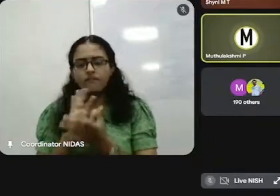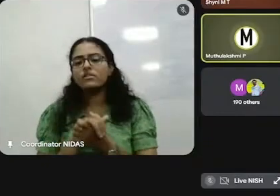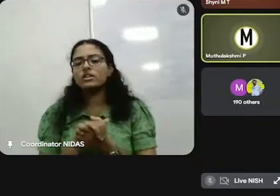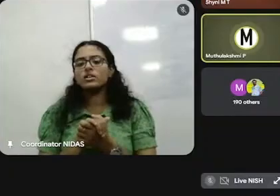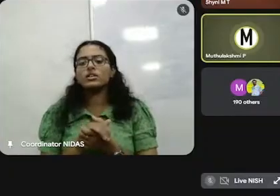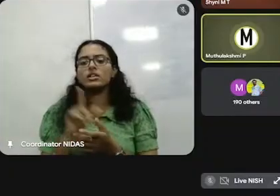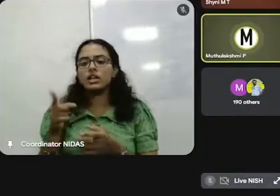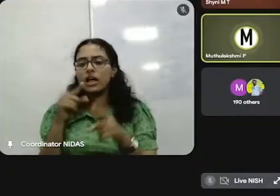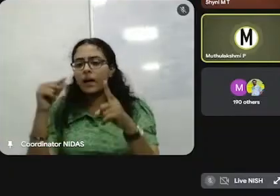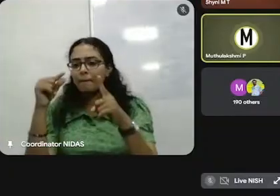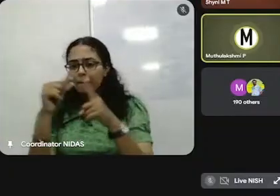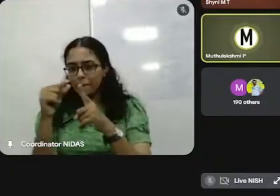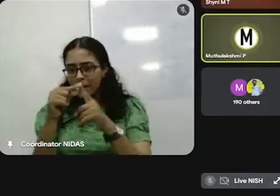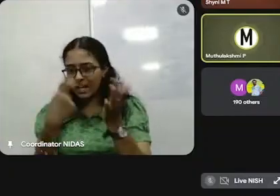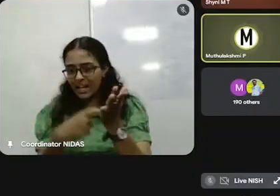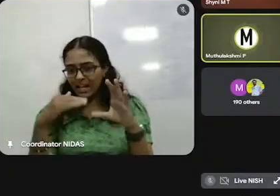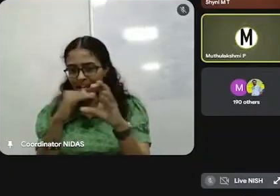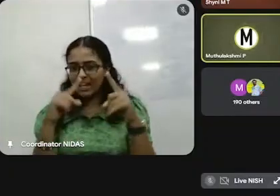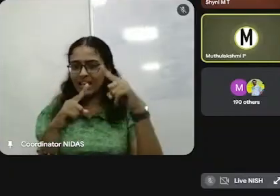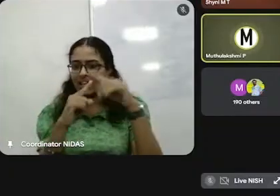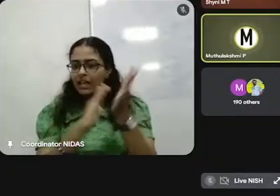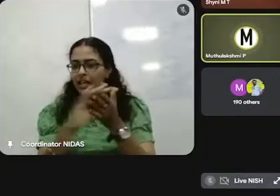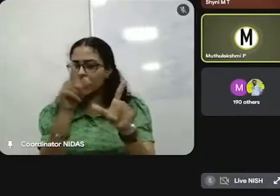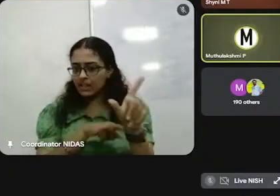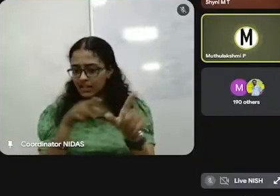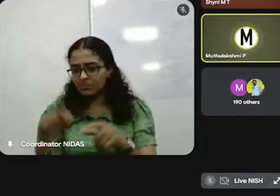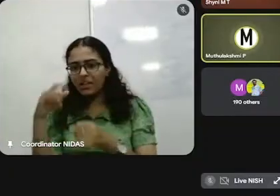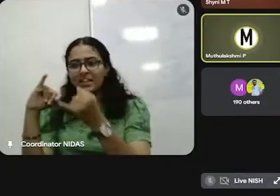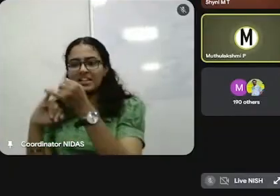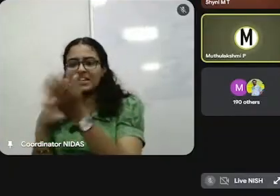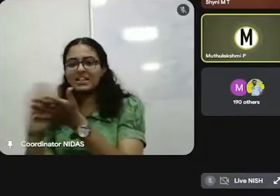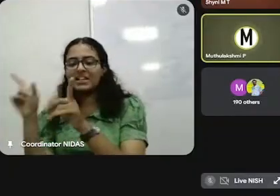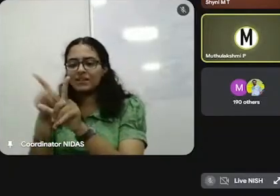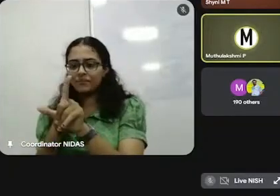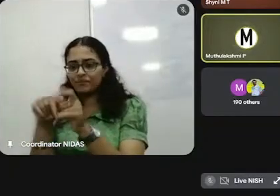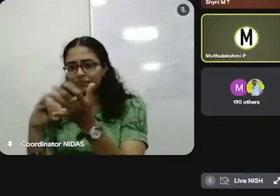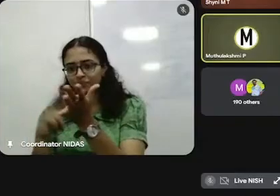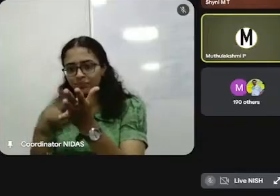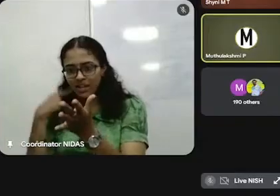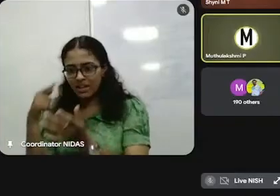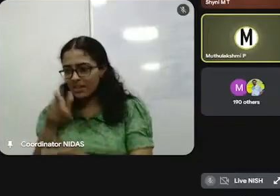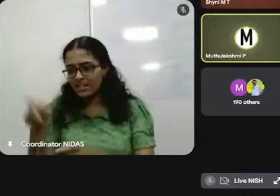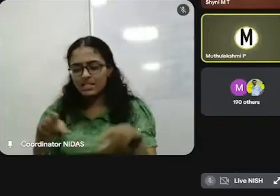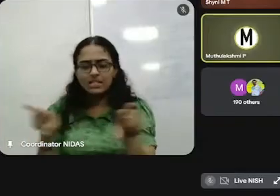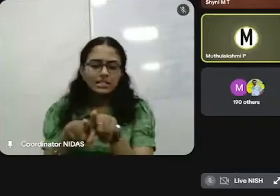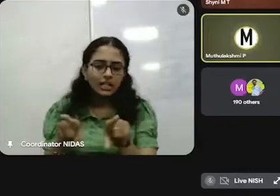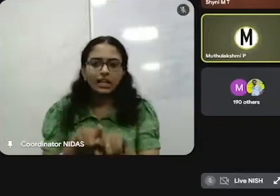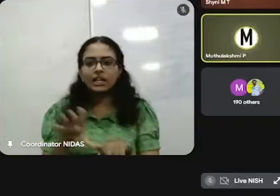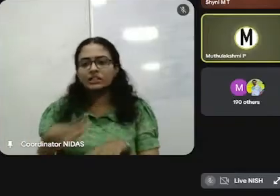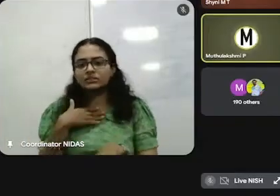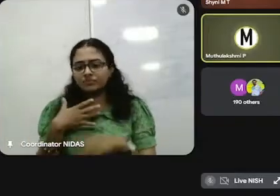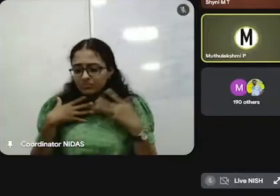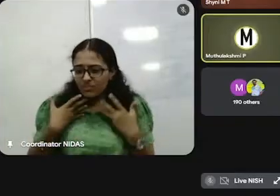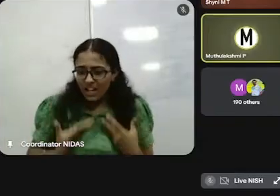മാം, ഷൈനി മാം എല്ലാവരും പറഞ്ഞതുപോലെ ഹെഡേക്ക് വിൽ ബി ദ പ്രിഡോമിനന്റ് സിംറ്റം ഫോളോഡ് ബൈ ദ സ്ലർനെസ് ഓഫ് സ്പീച്ച് ആൻഡ് ദ വീക്ക്നെസ് ഓഫ് ദ